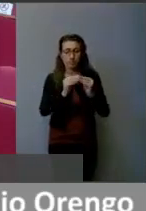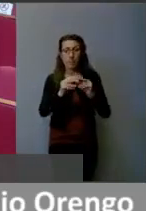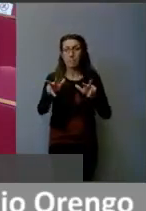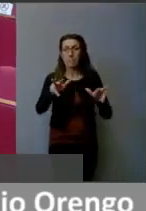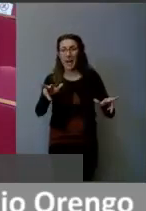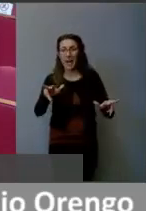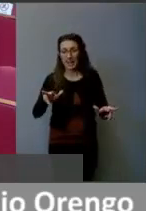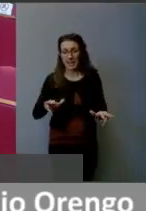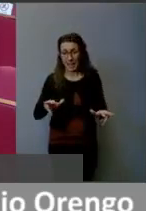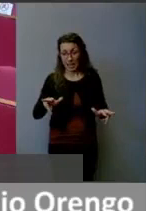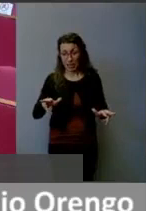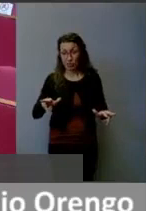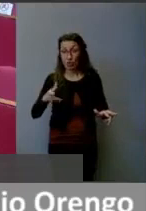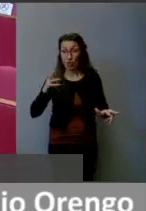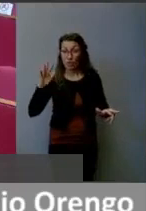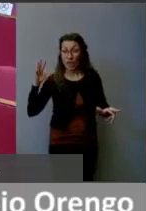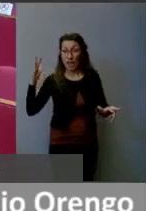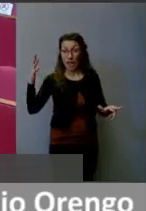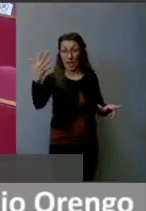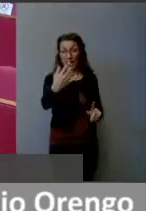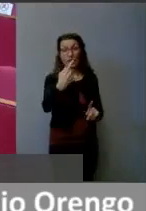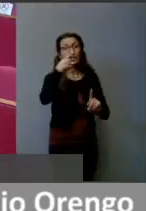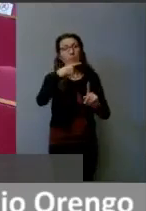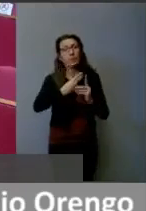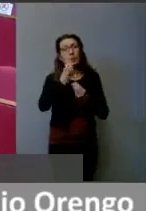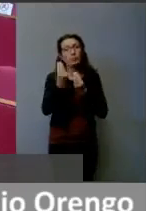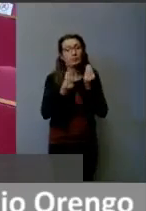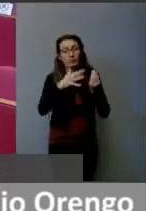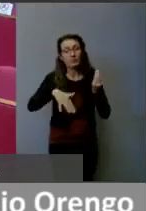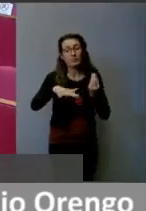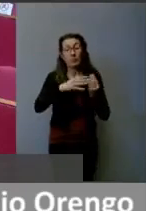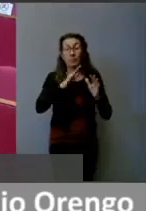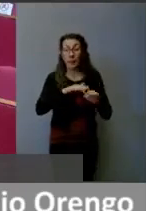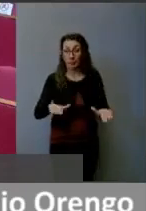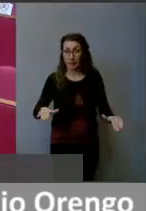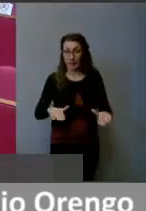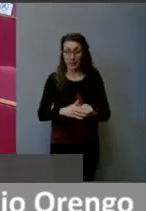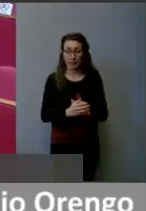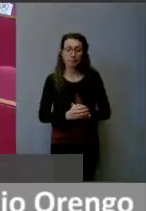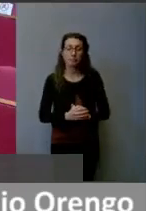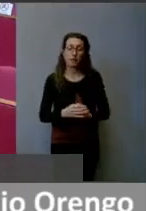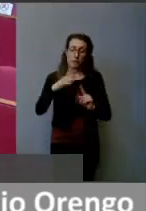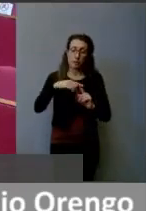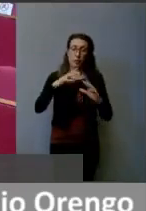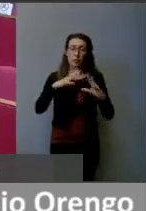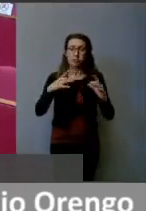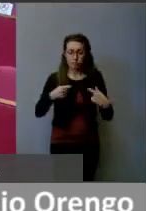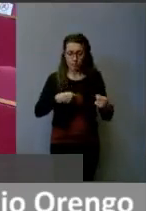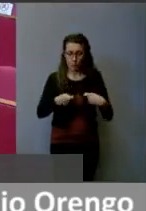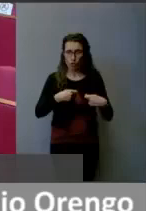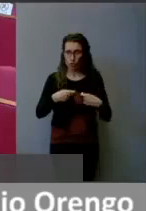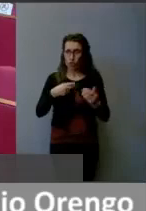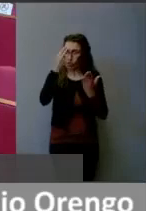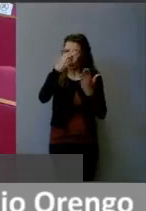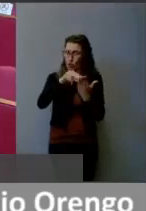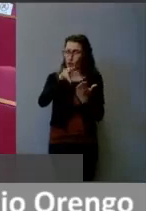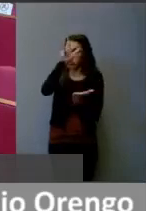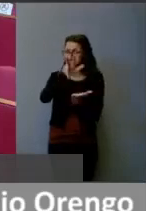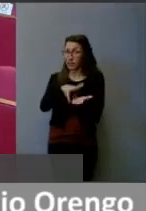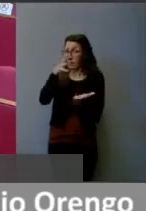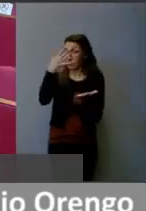area verde e di un'area bambini. Il mercato è stato oggetto anche di una mozione votata all'unanimità da parte del